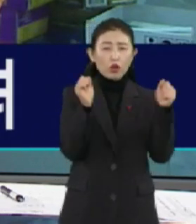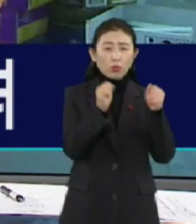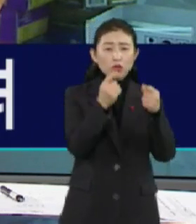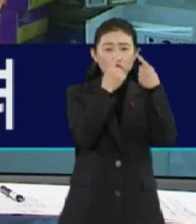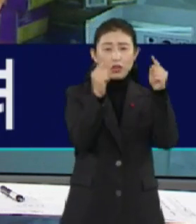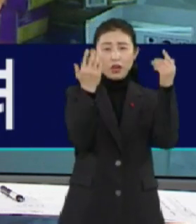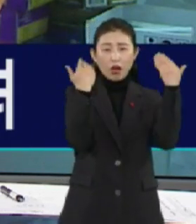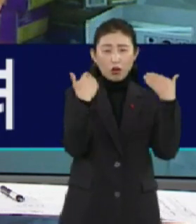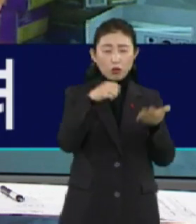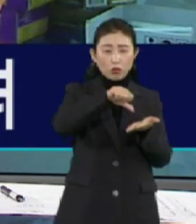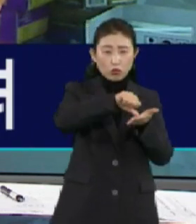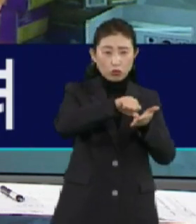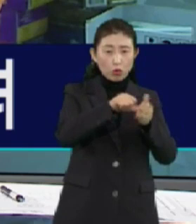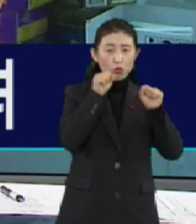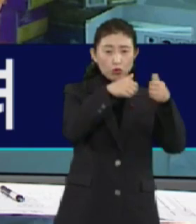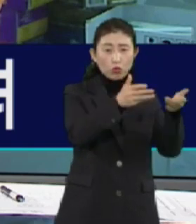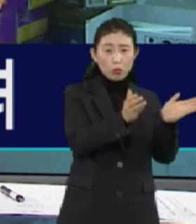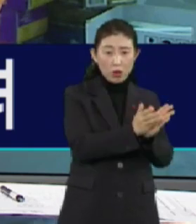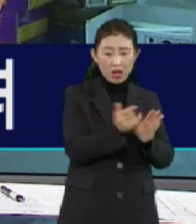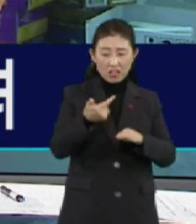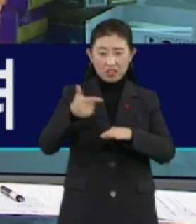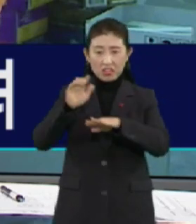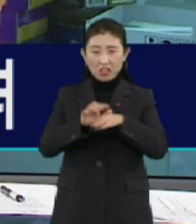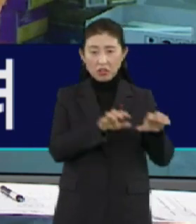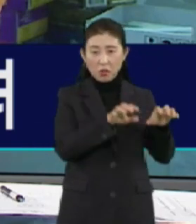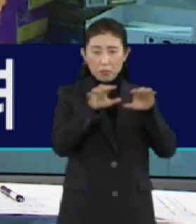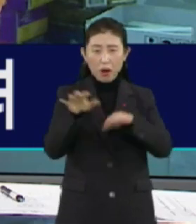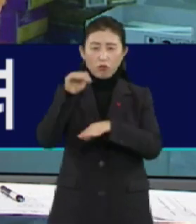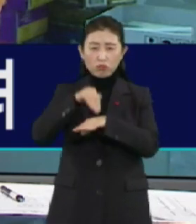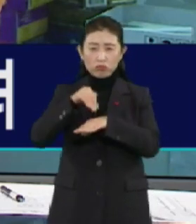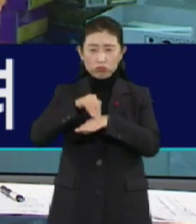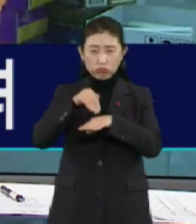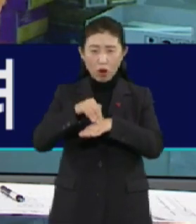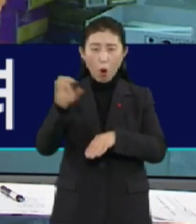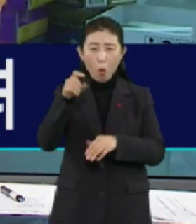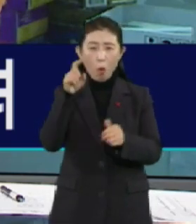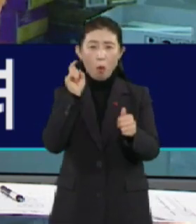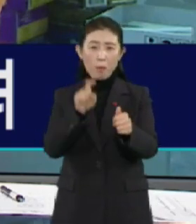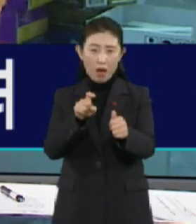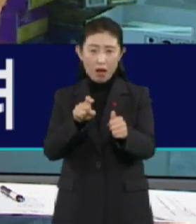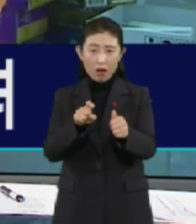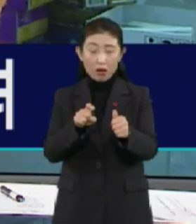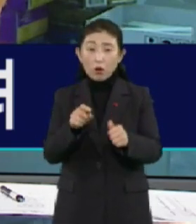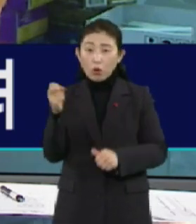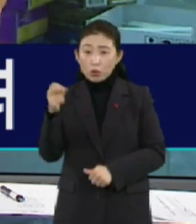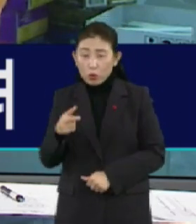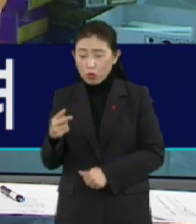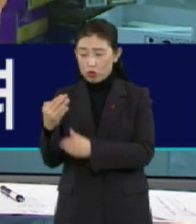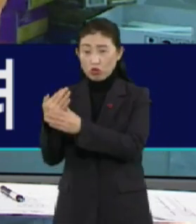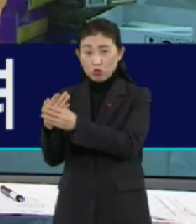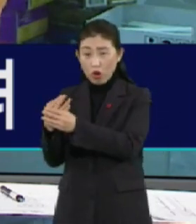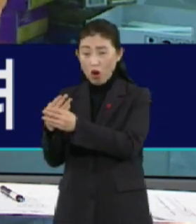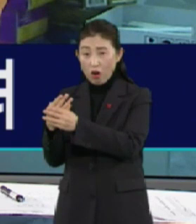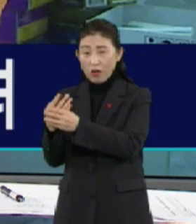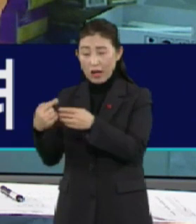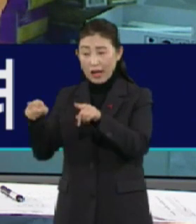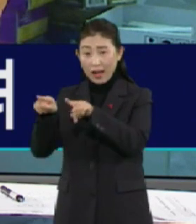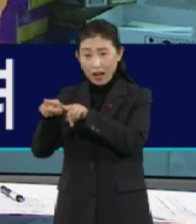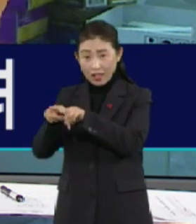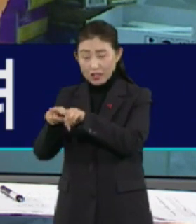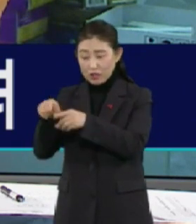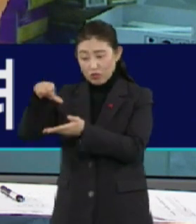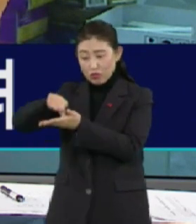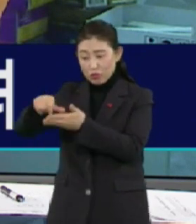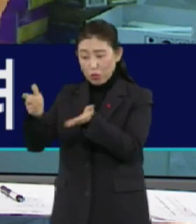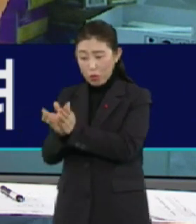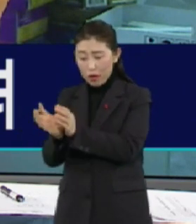경북의 한 대학교 운동부가 대전으로 훈련을 왔다가 오미크론 확진자가 나왔고 이 운동부와 함께 훈련한